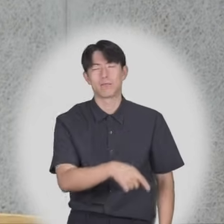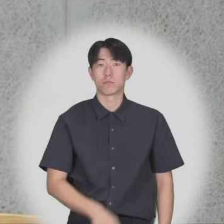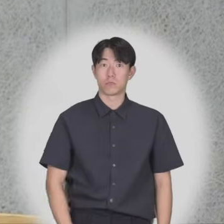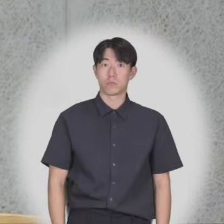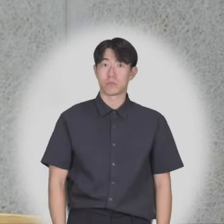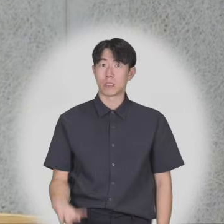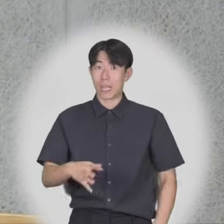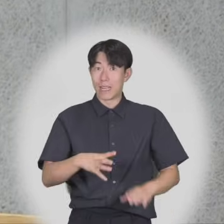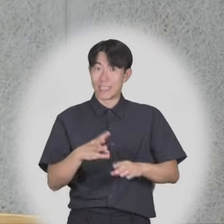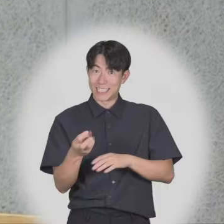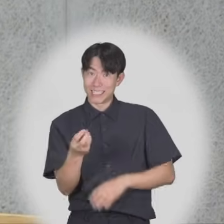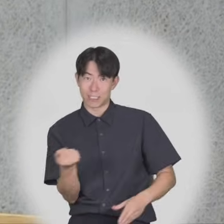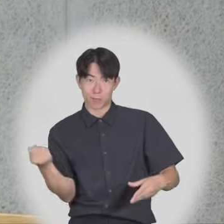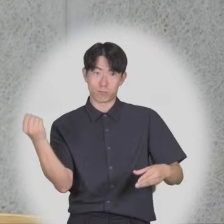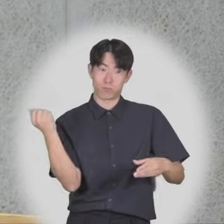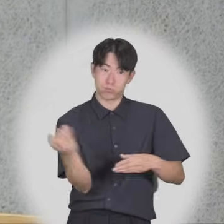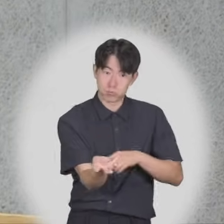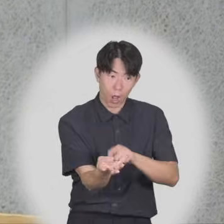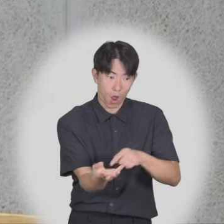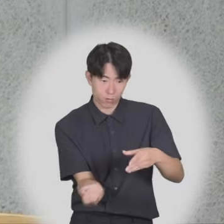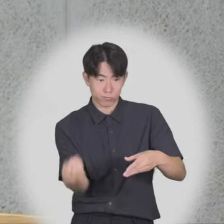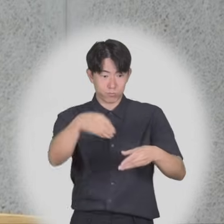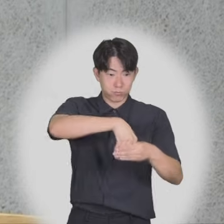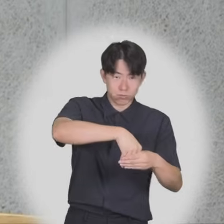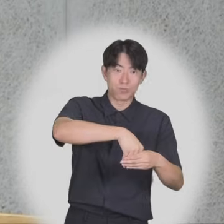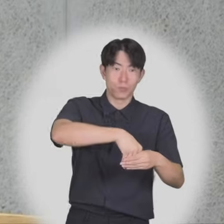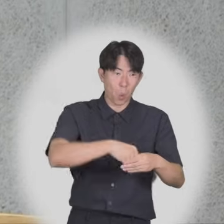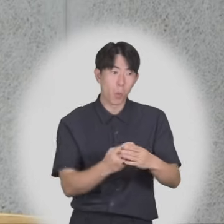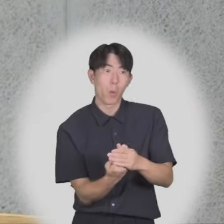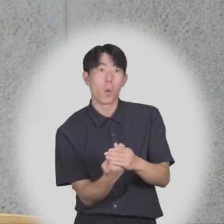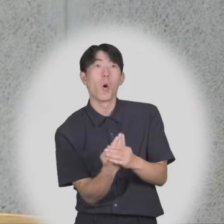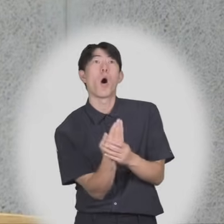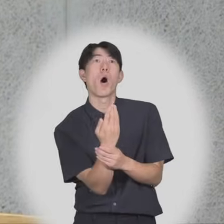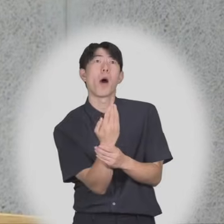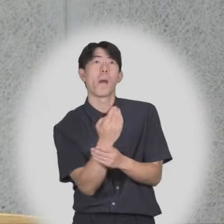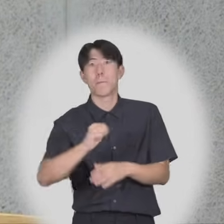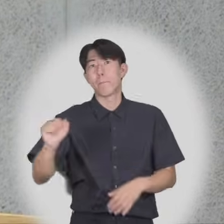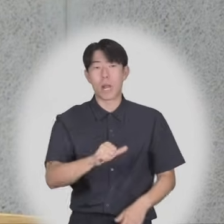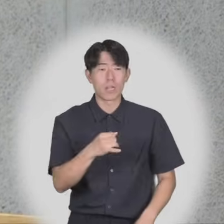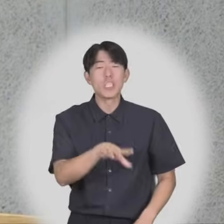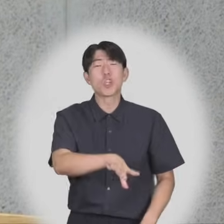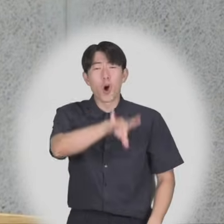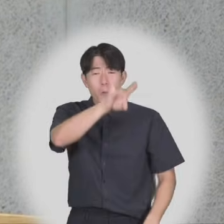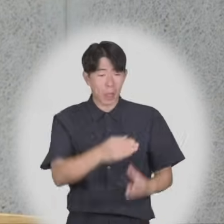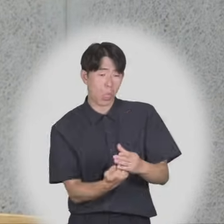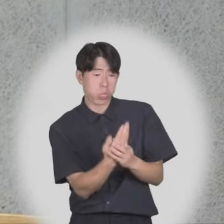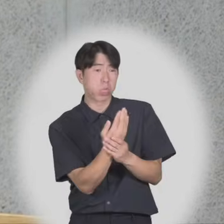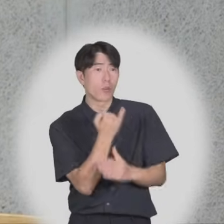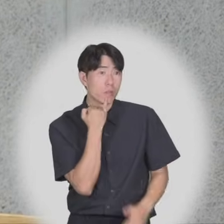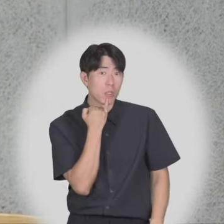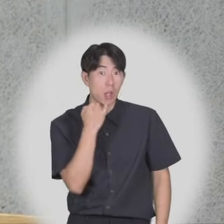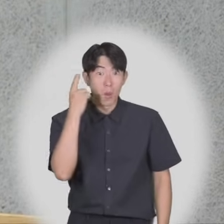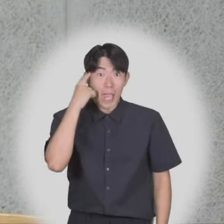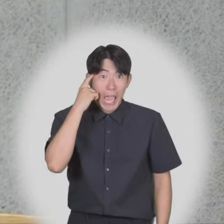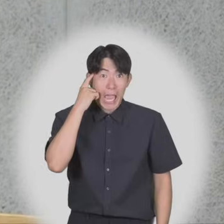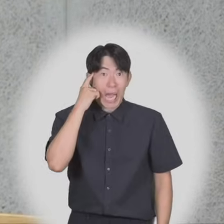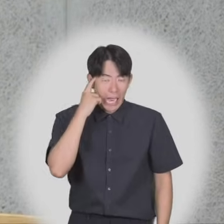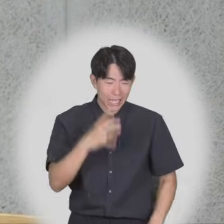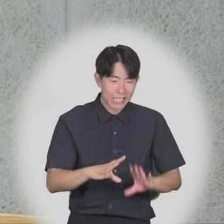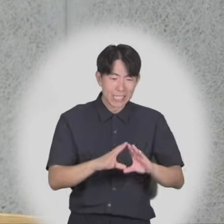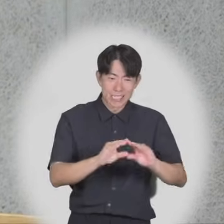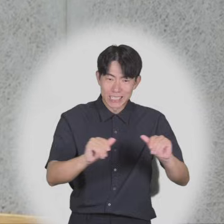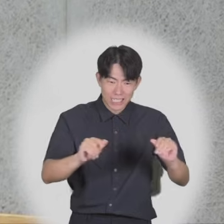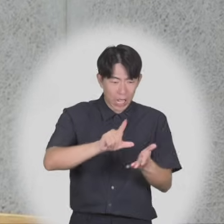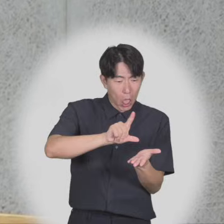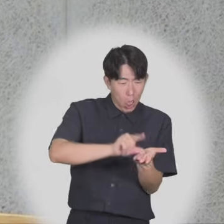오히려 씨를 뿌리면 싹은 더 빨리 나온다고 그래요. 왜 그럴까요? 그 흙이 얇으니까 태양볕을 받으면 금방